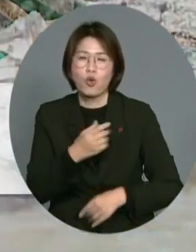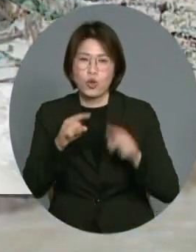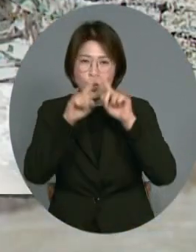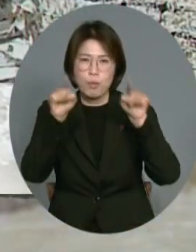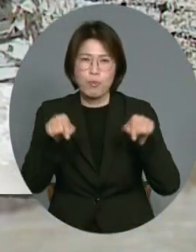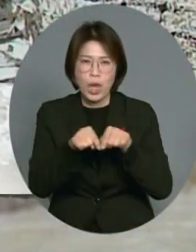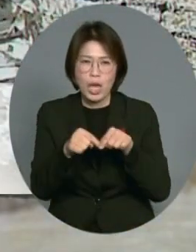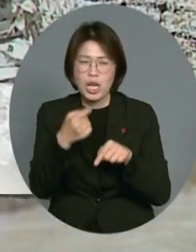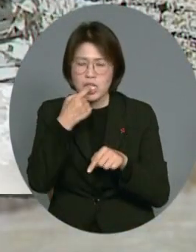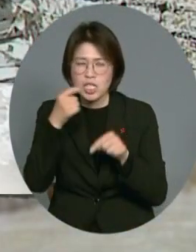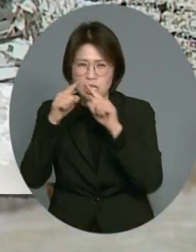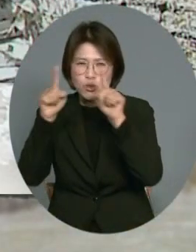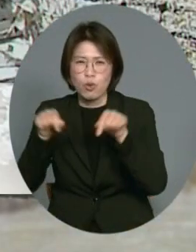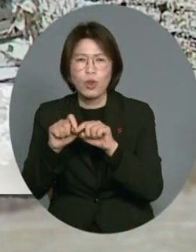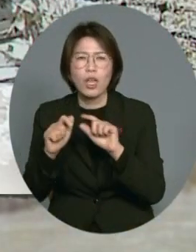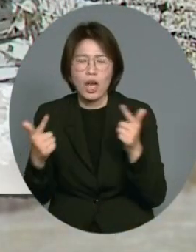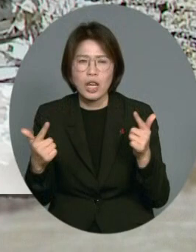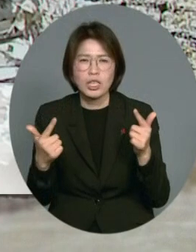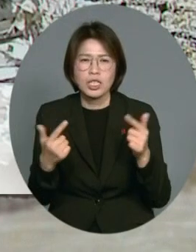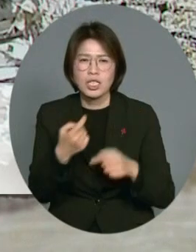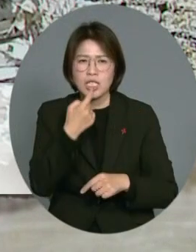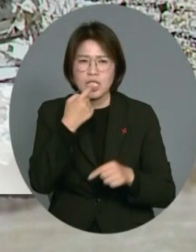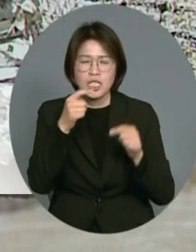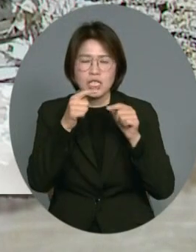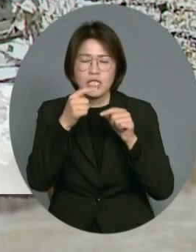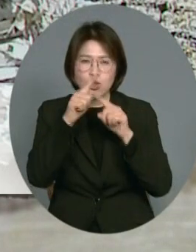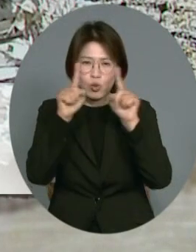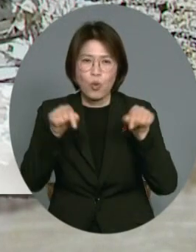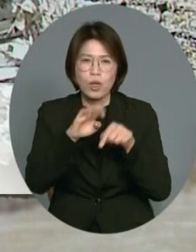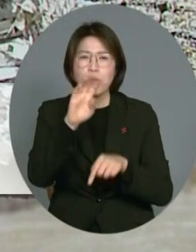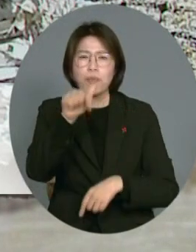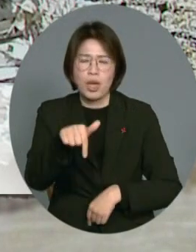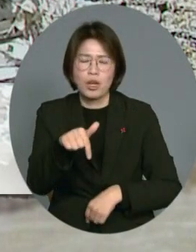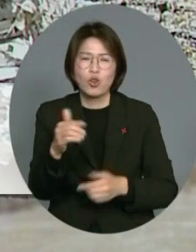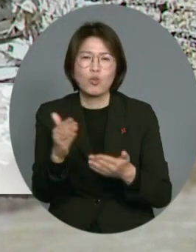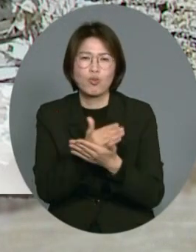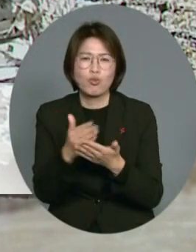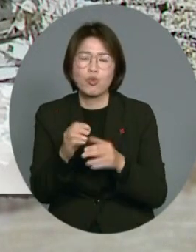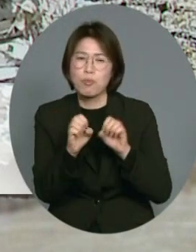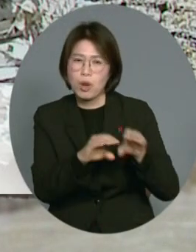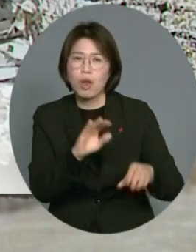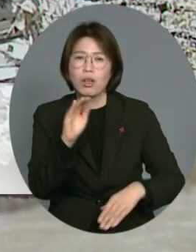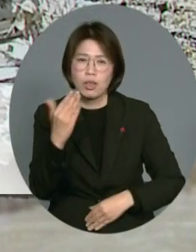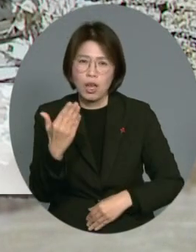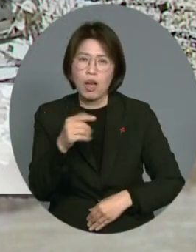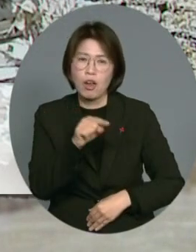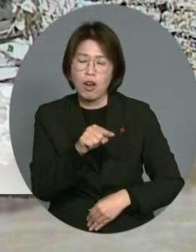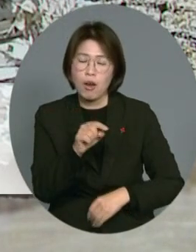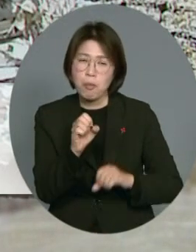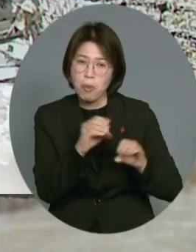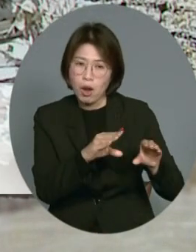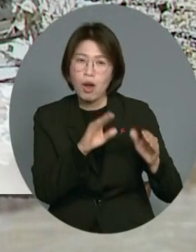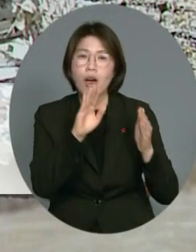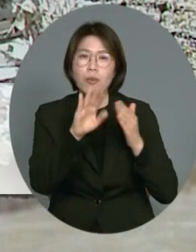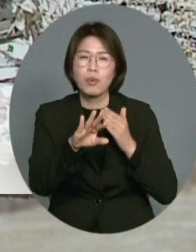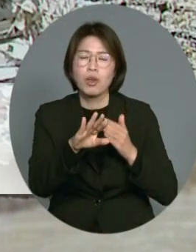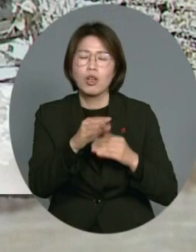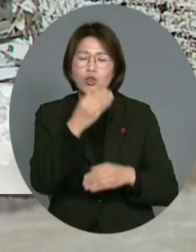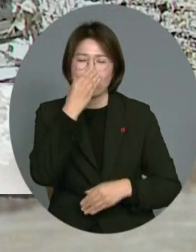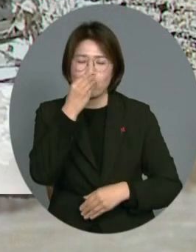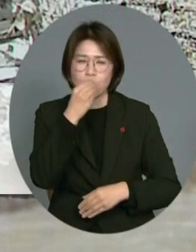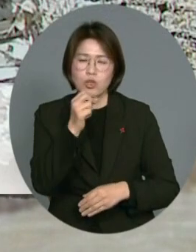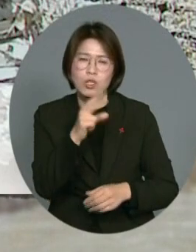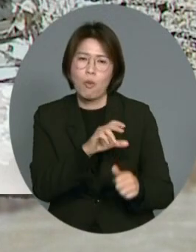종이류가 아닌 종이팩으로 따로 배출해야 하는데요. 이렇게 모인 우유팩은 휴지로 재활용됩니다.